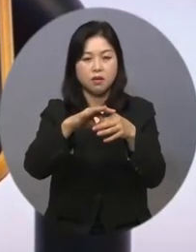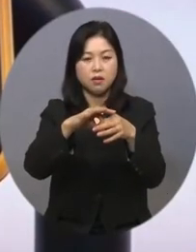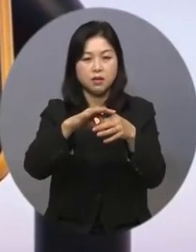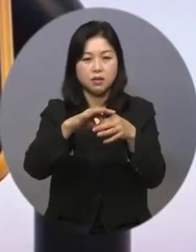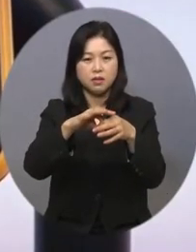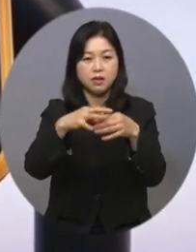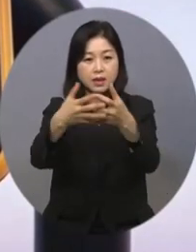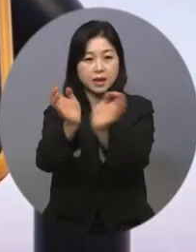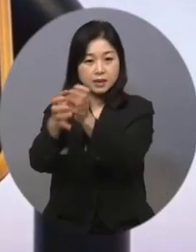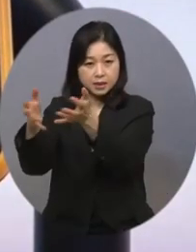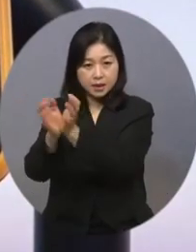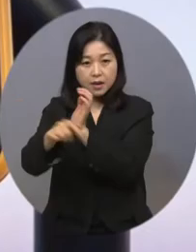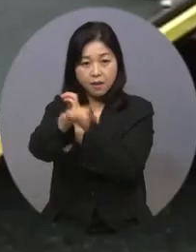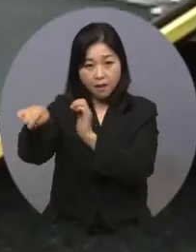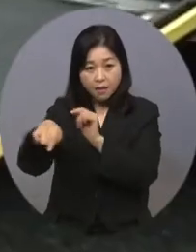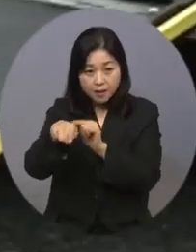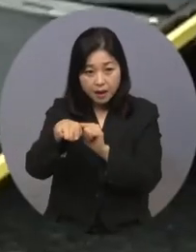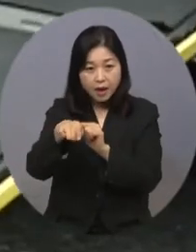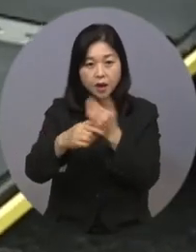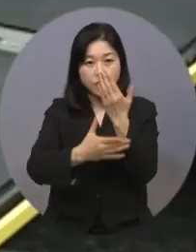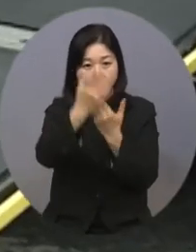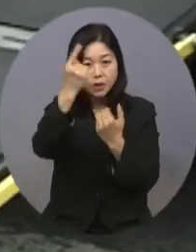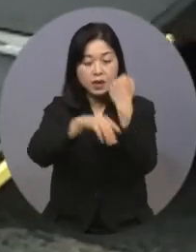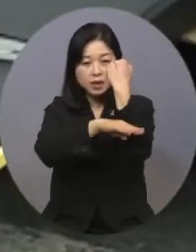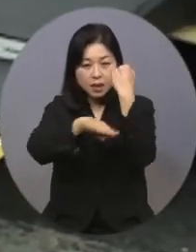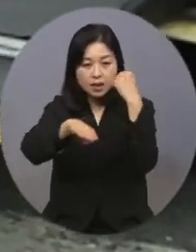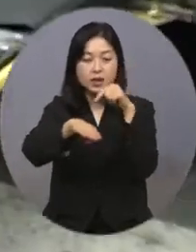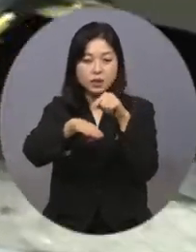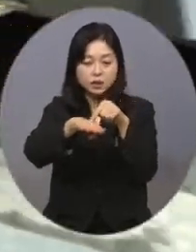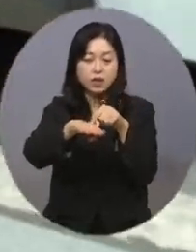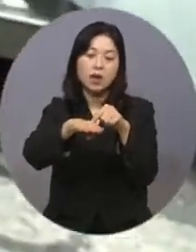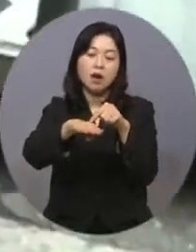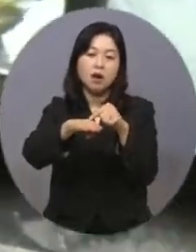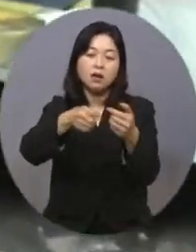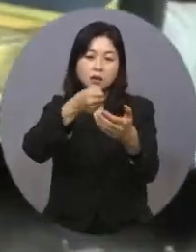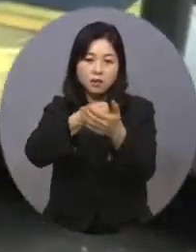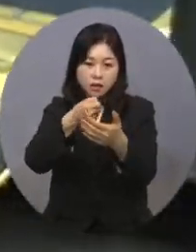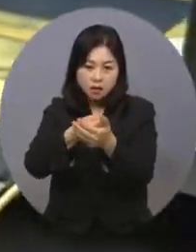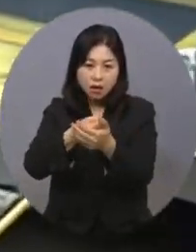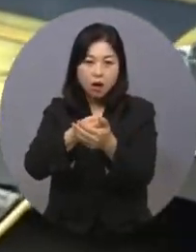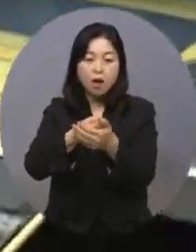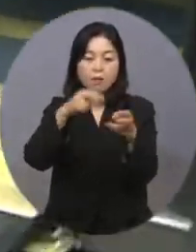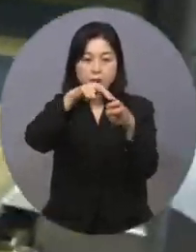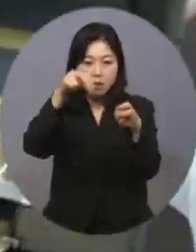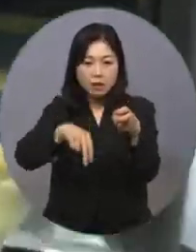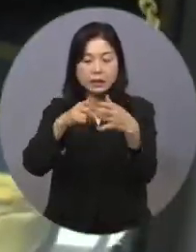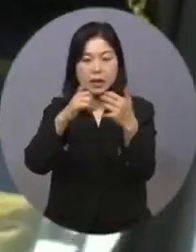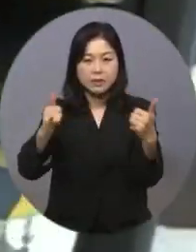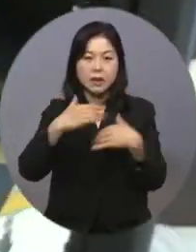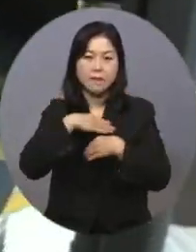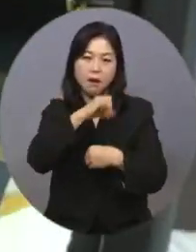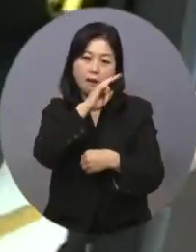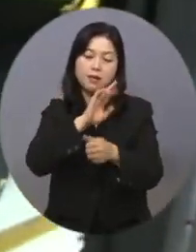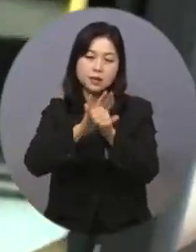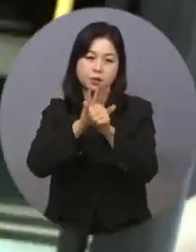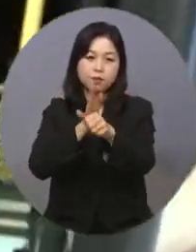제시해 모든 승객의 편의를 보장할 것을 강조했습니다 복지 tv 뉴스 벗은 용입니다